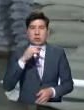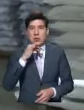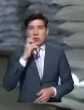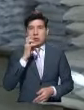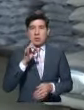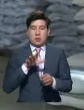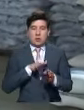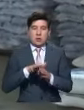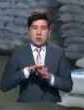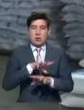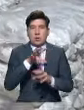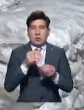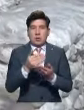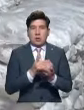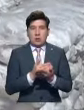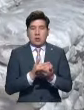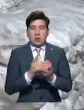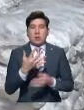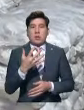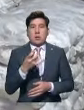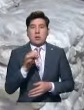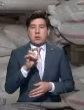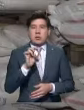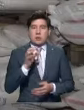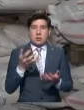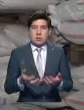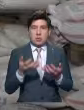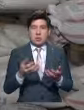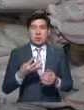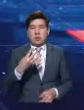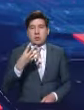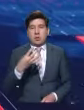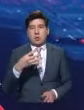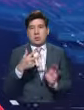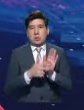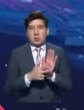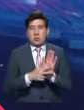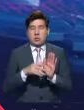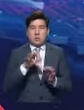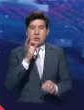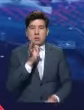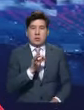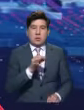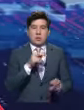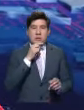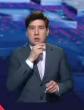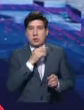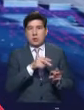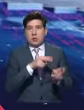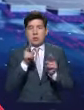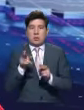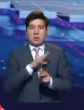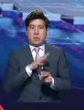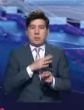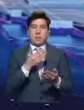жаулауы. Халық жылына 500 мың тонна қант тұтынады, оның 48% Ресейден келеді. Мәселен, 400 мың тонна қант